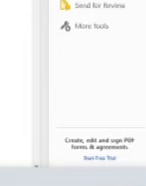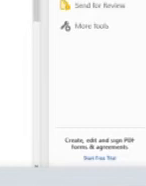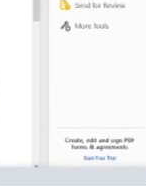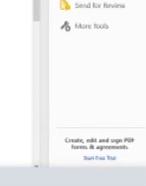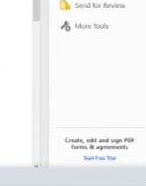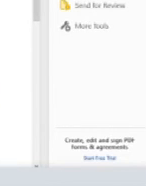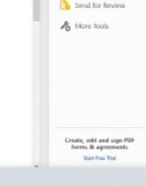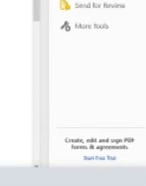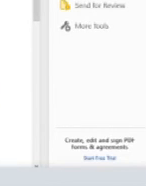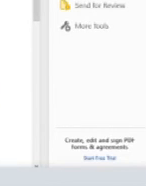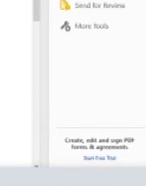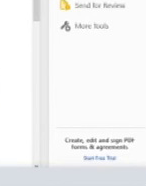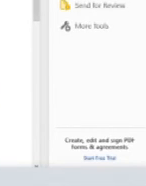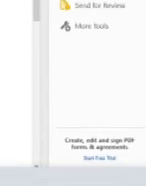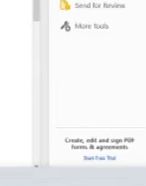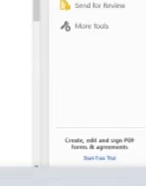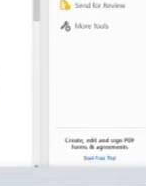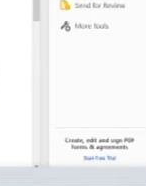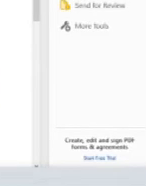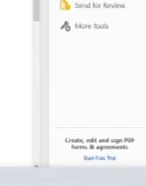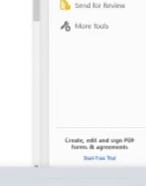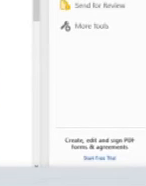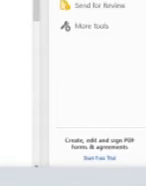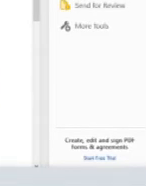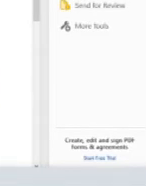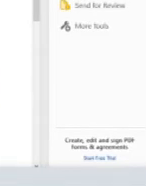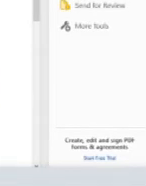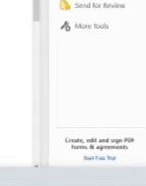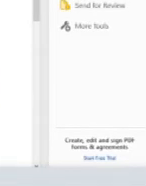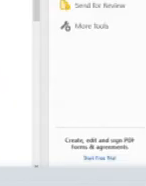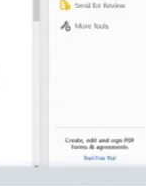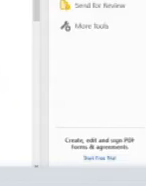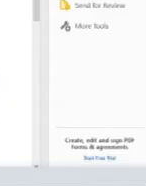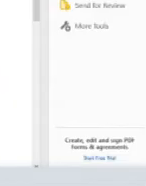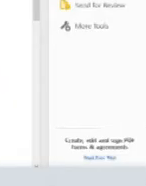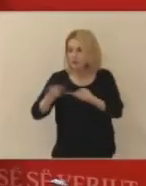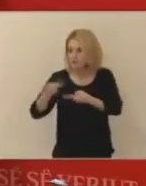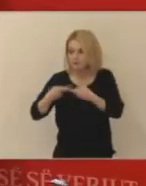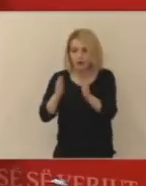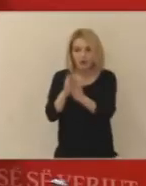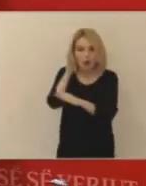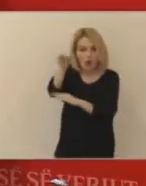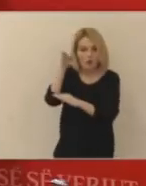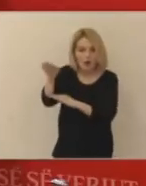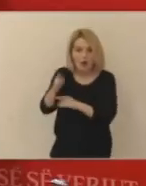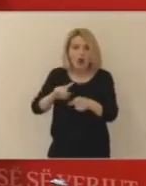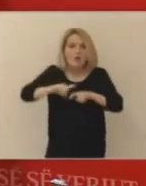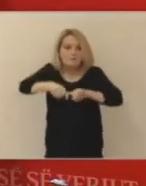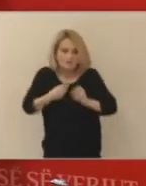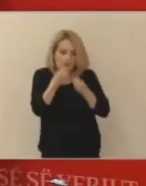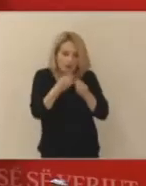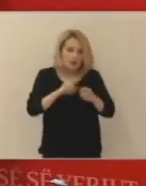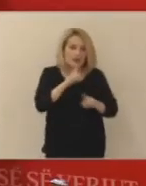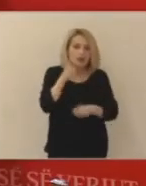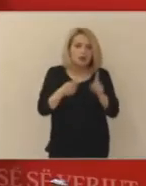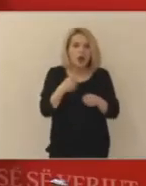движење во време на викенд, што со доставувачите на храна и со доставата за основни прехранбени продукти од страна на